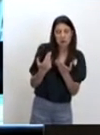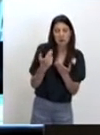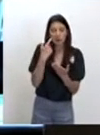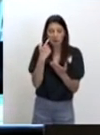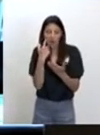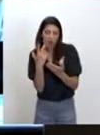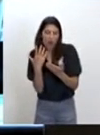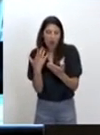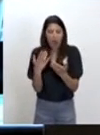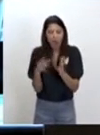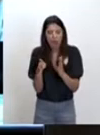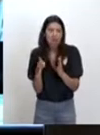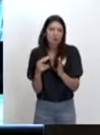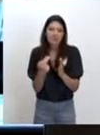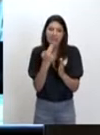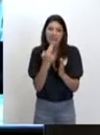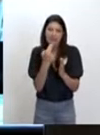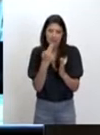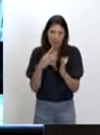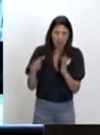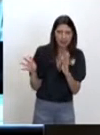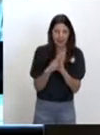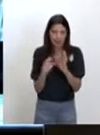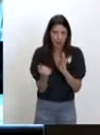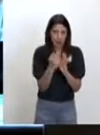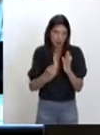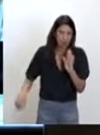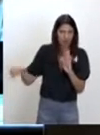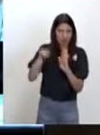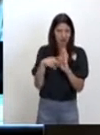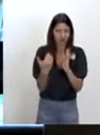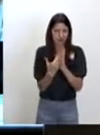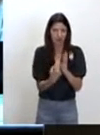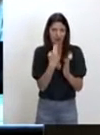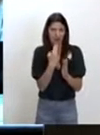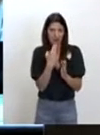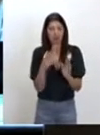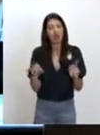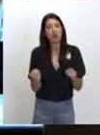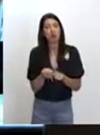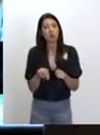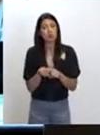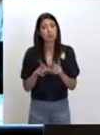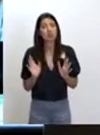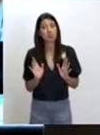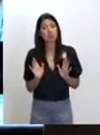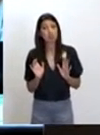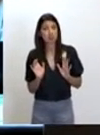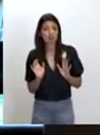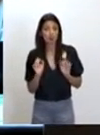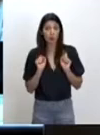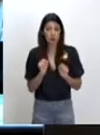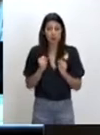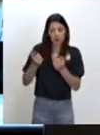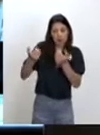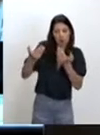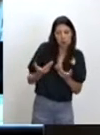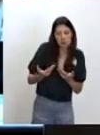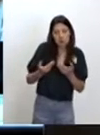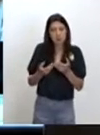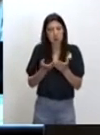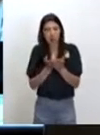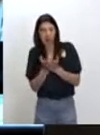critères. On a laissé la possibilité de déposer des variantes. Et enfin, et surtout,